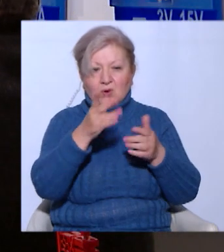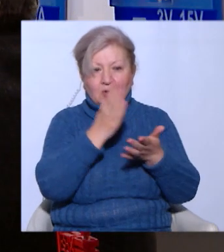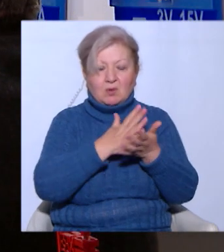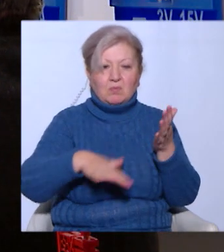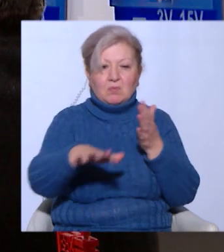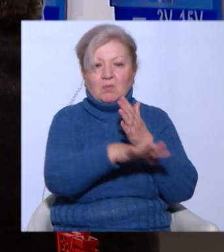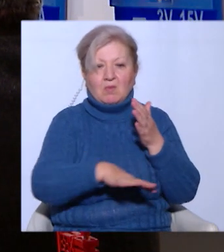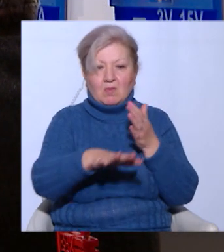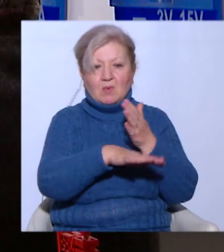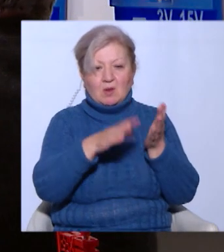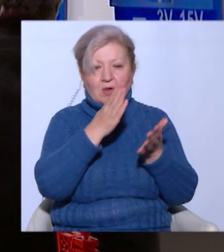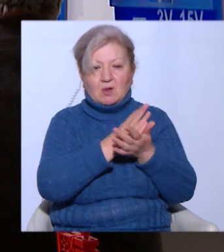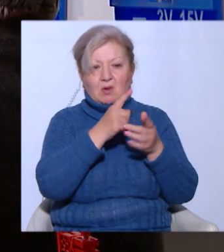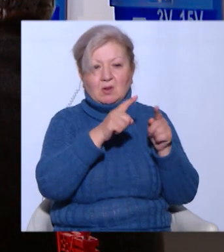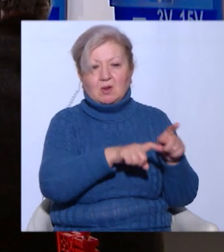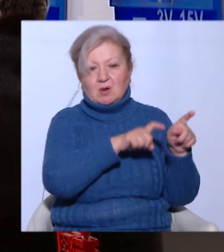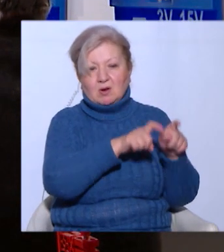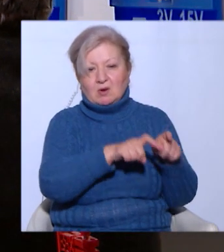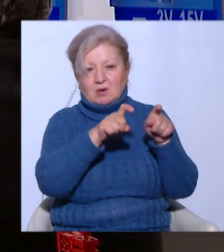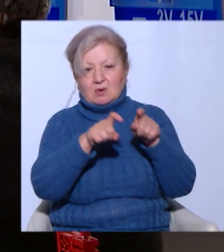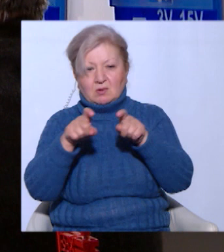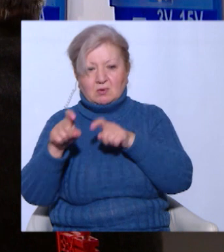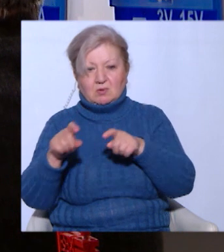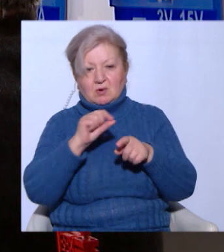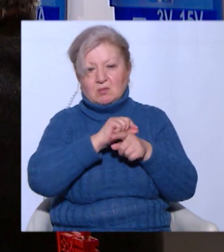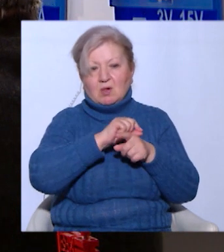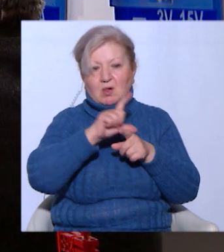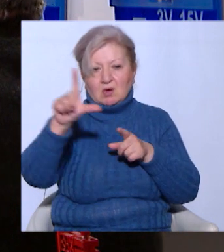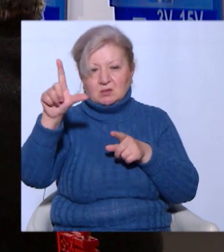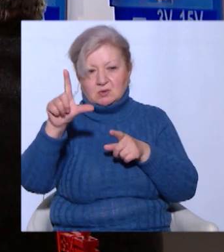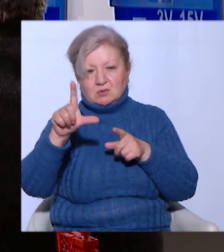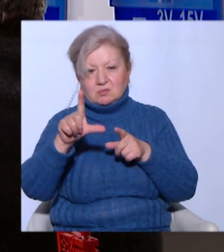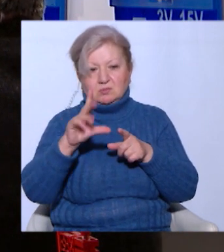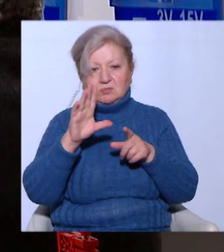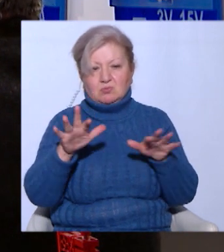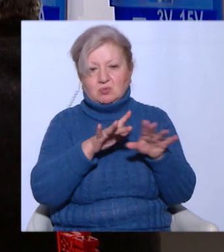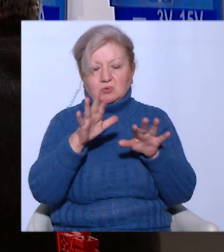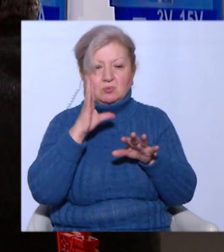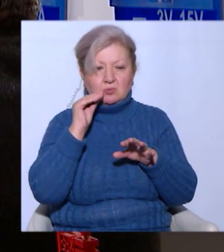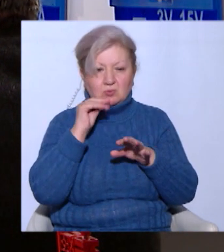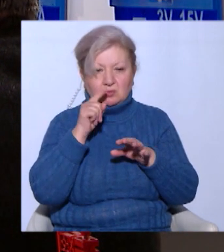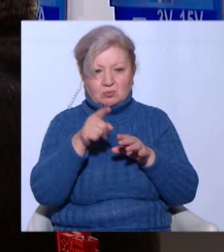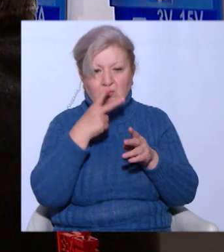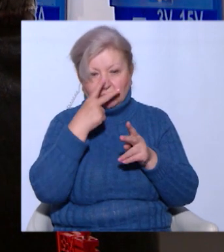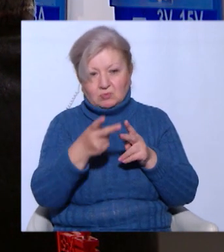ამ ფიგურის ფართობი წარმოადგენს გადაადგილებას თანაბარაჩქარებული მოძრაობის